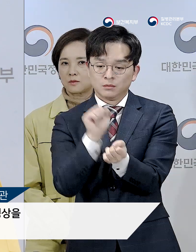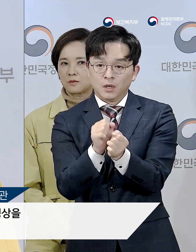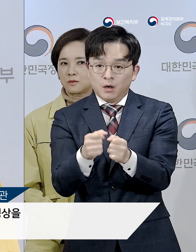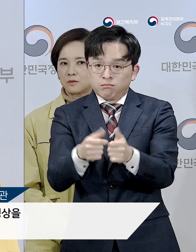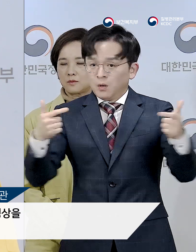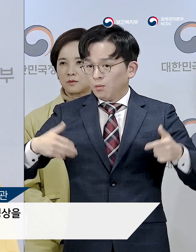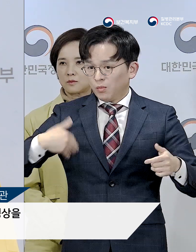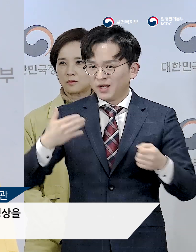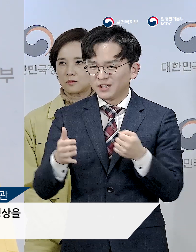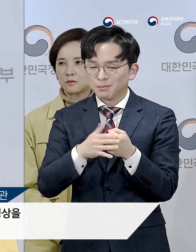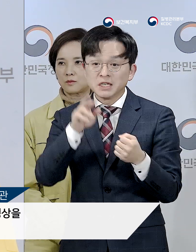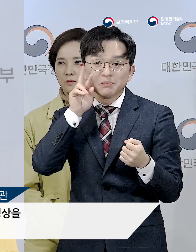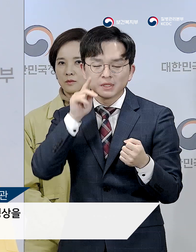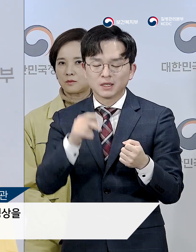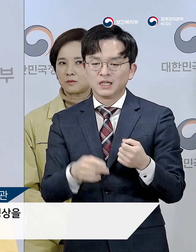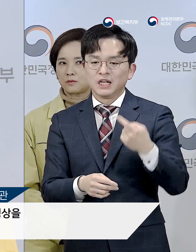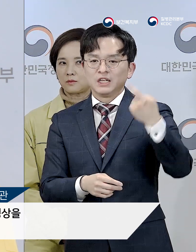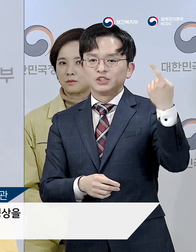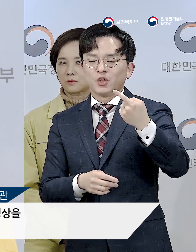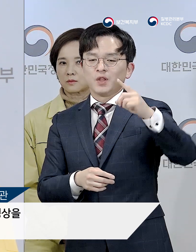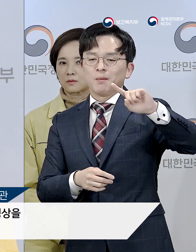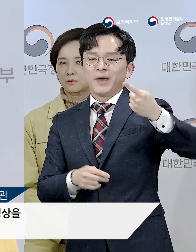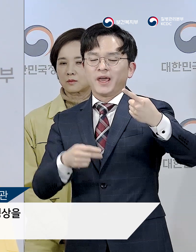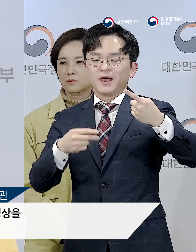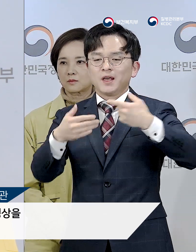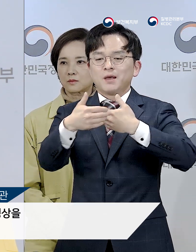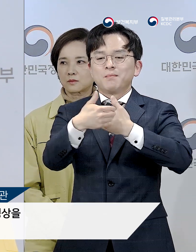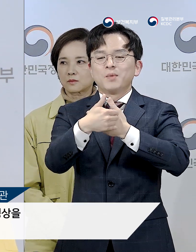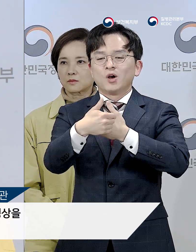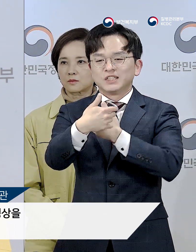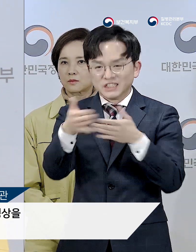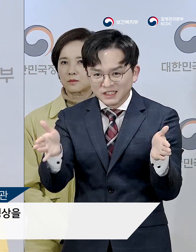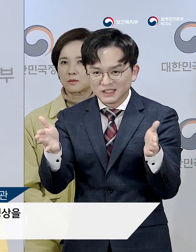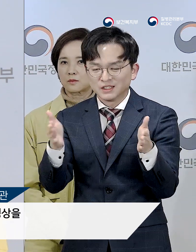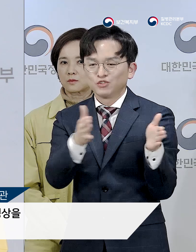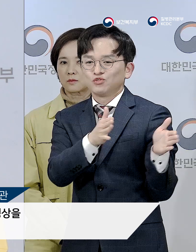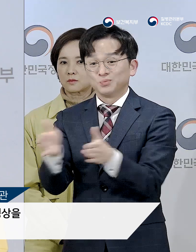발생에 대비하여 약 1,000병상을 추가로 확보할 계획입니다.